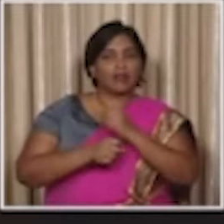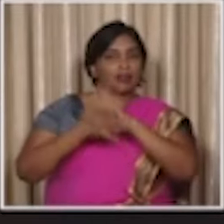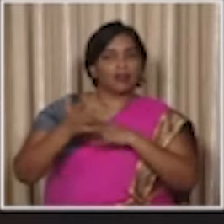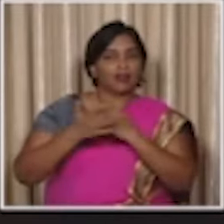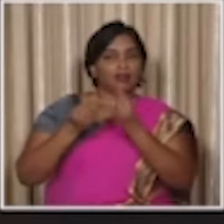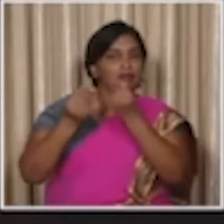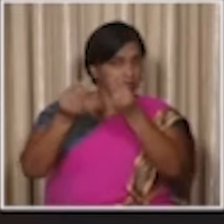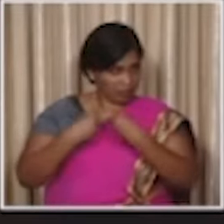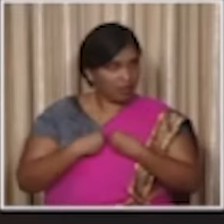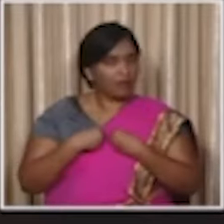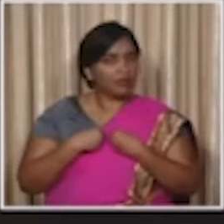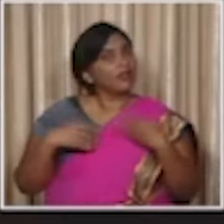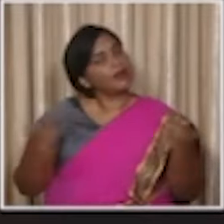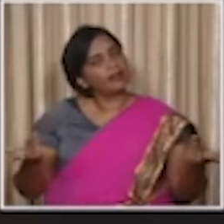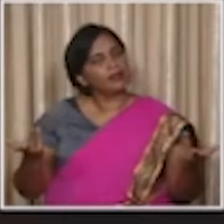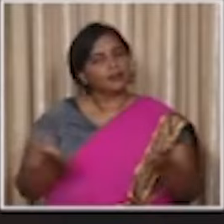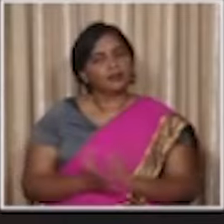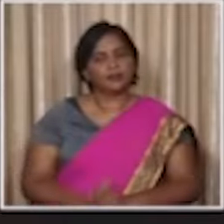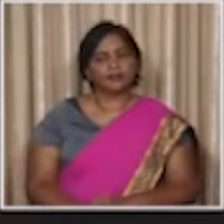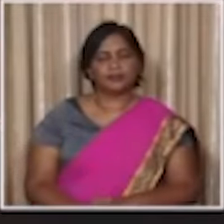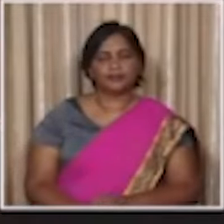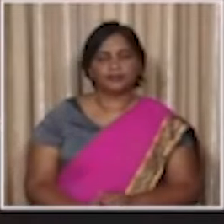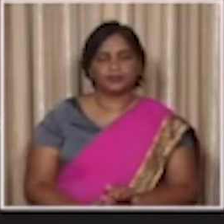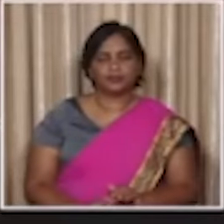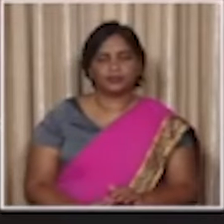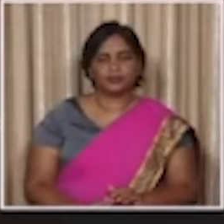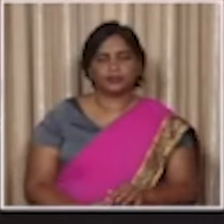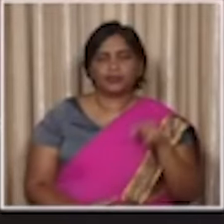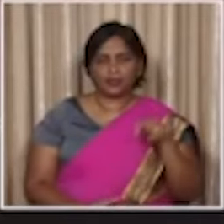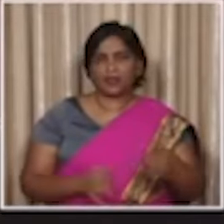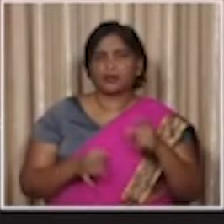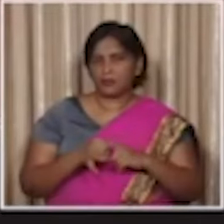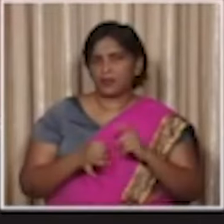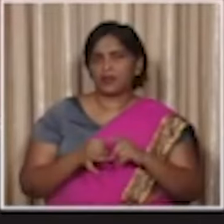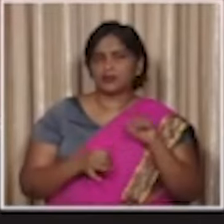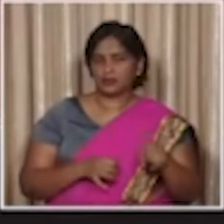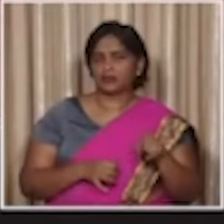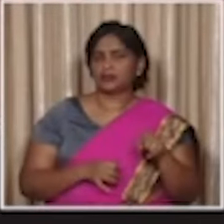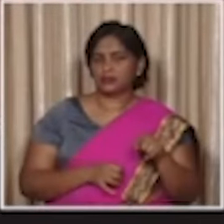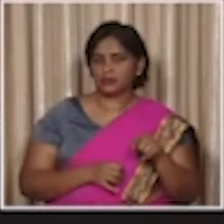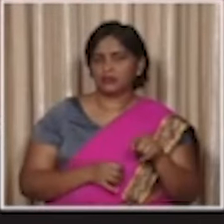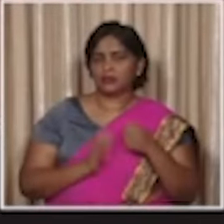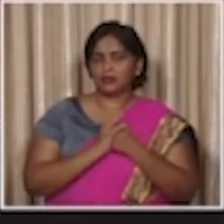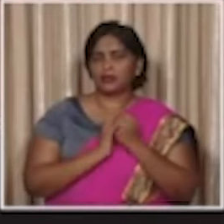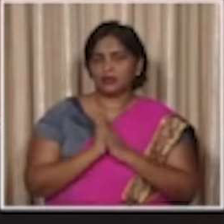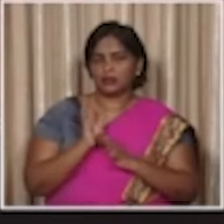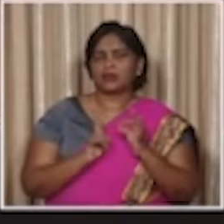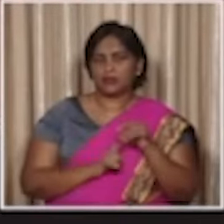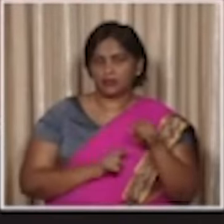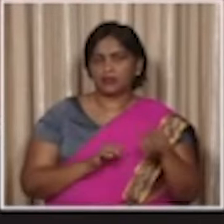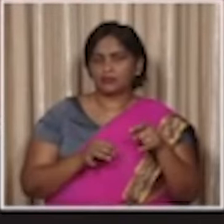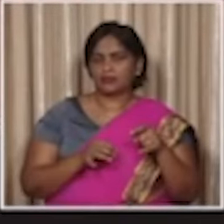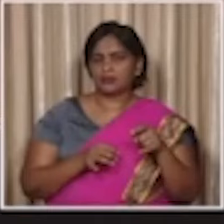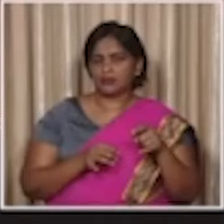ප්‍රතිපාදන ලබා දෙනවද නැද්ද? දැන් ඒකට අද තියෙනවා ප්‍රශ්නයක්. මේ ගරු මන්ත්‍රීතුමා අද තියෙනවා